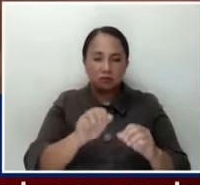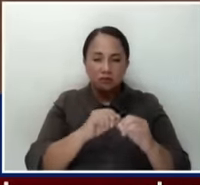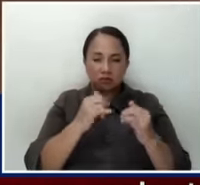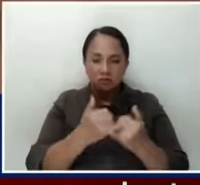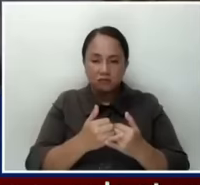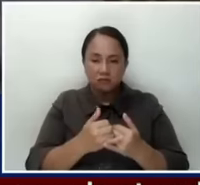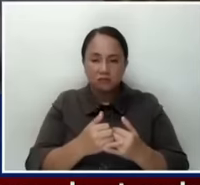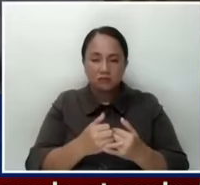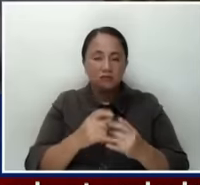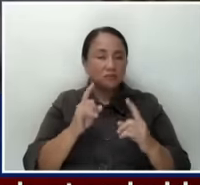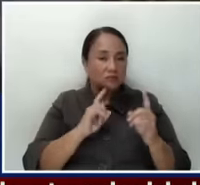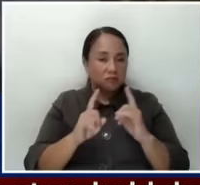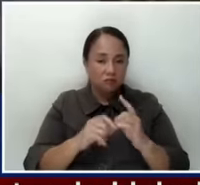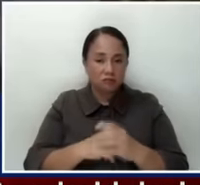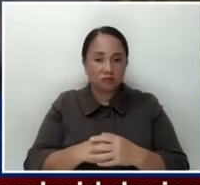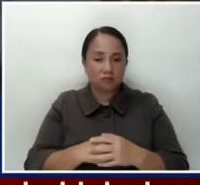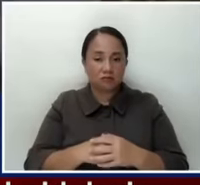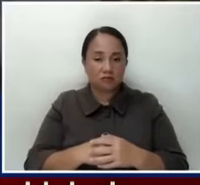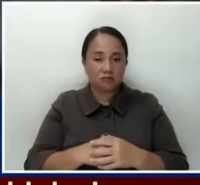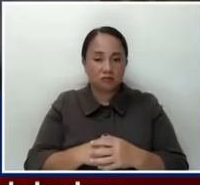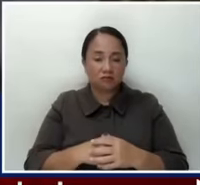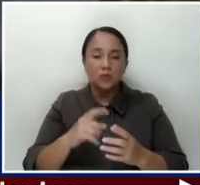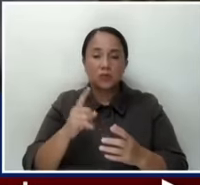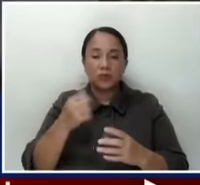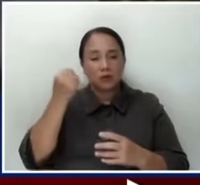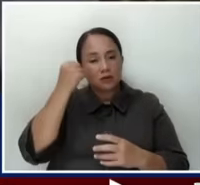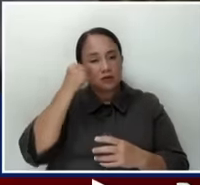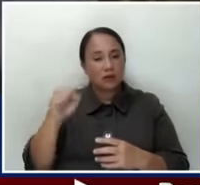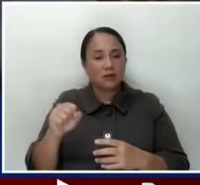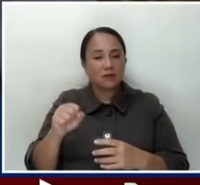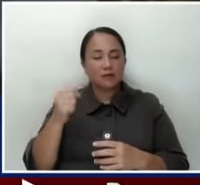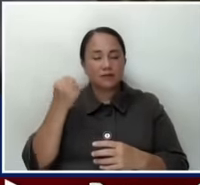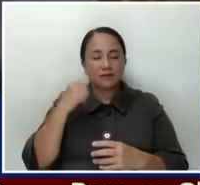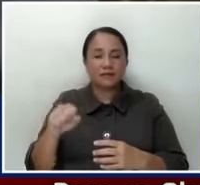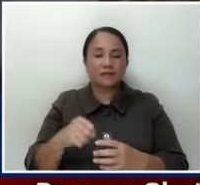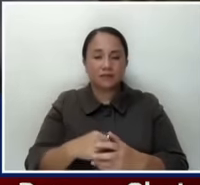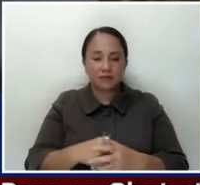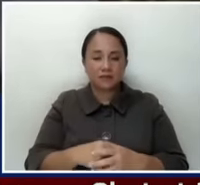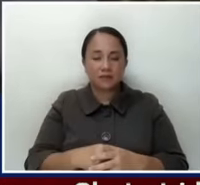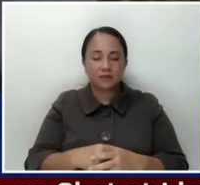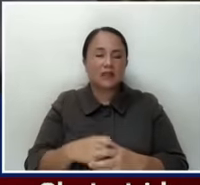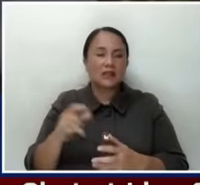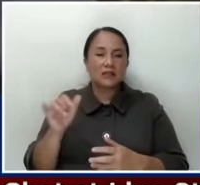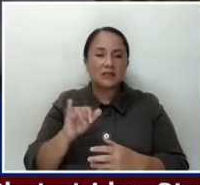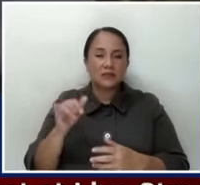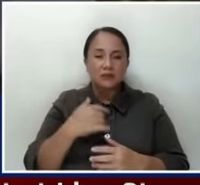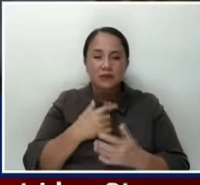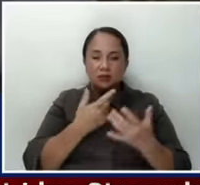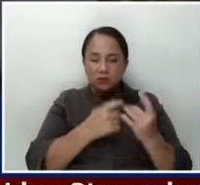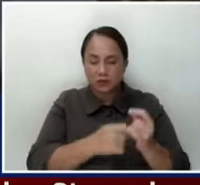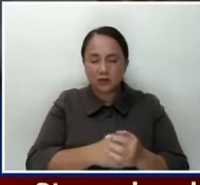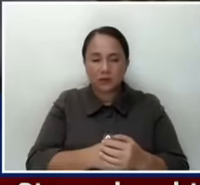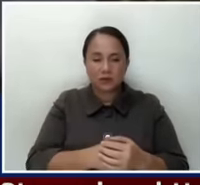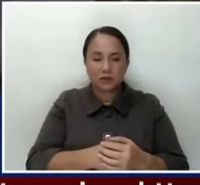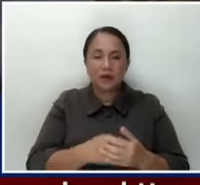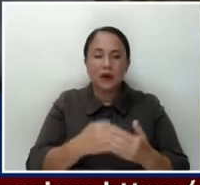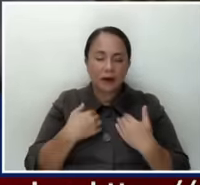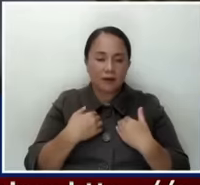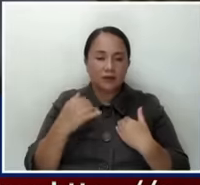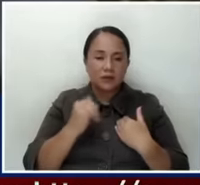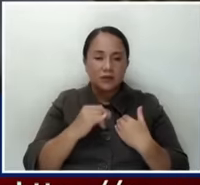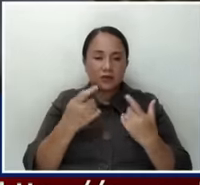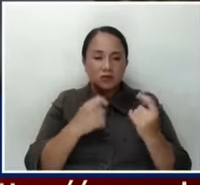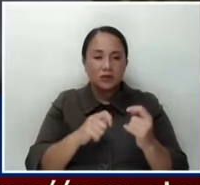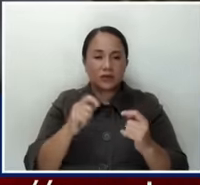nakausap niya. Feeling na na-violate yung ano mo. Yung, at saka yung trust ba? Kakaroon ka tuloy ng trust